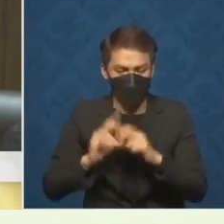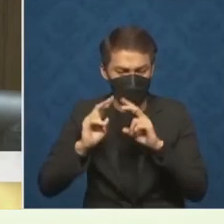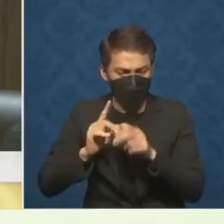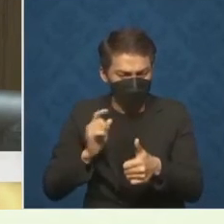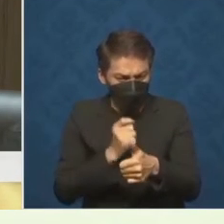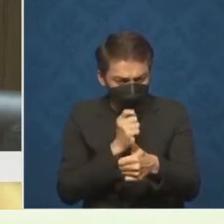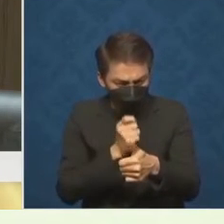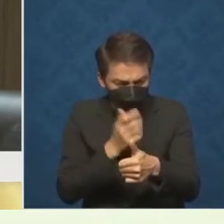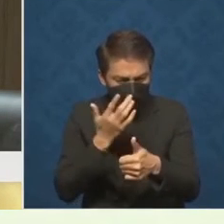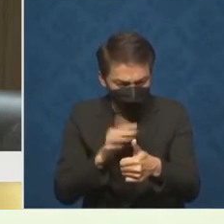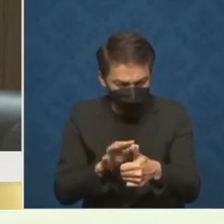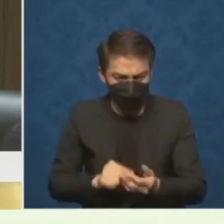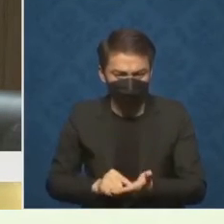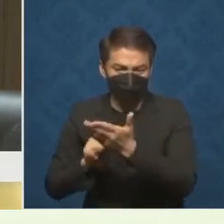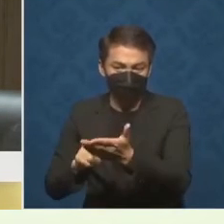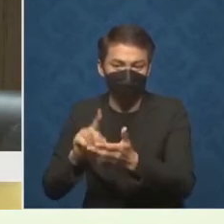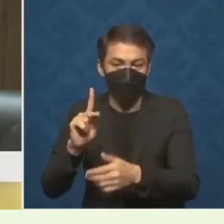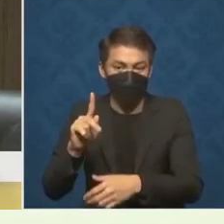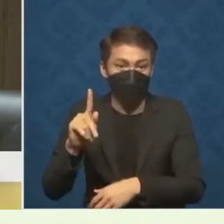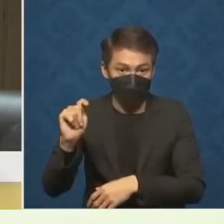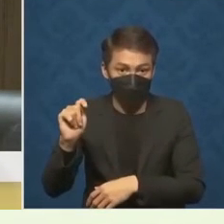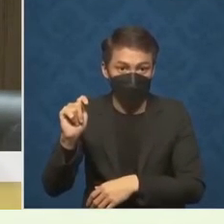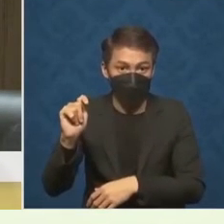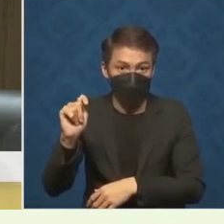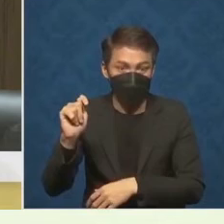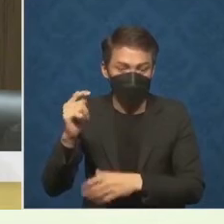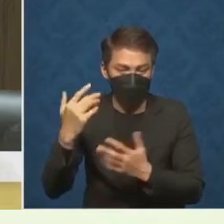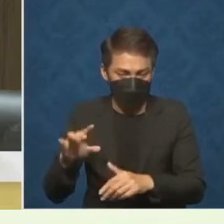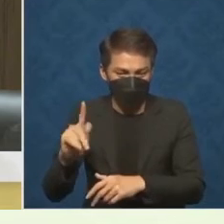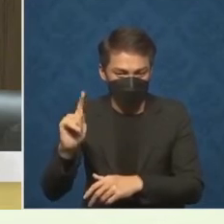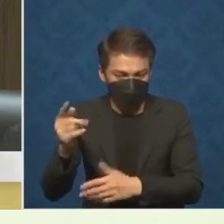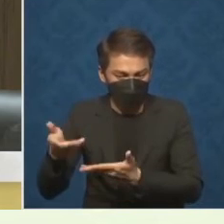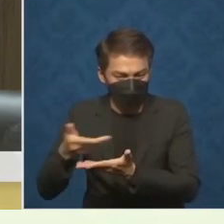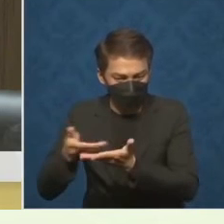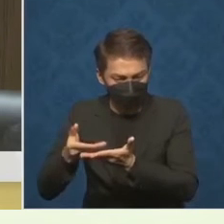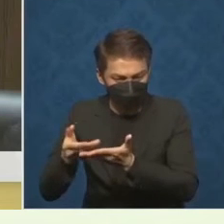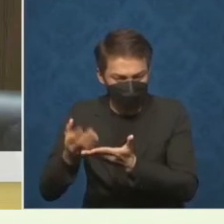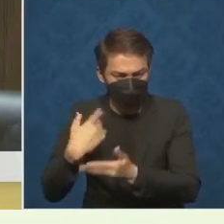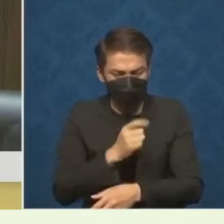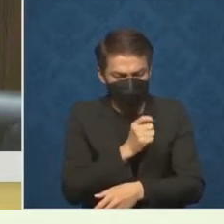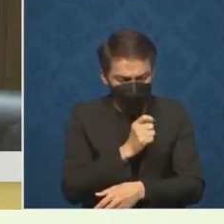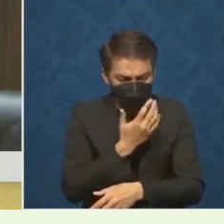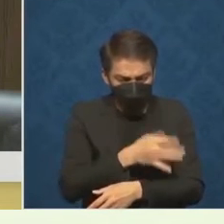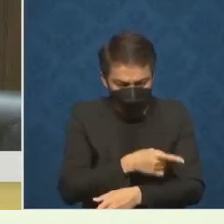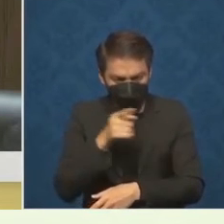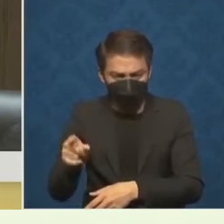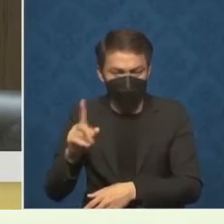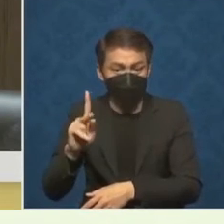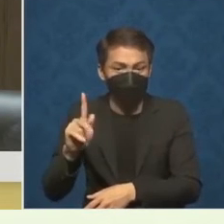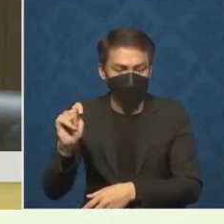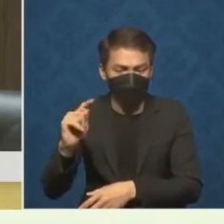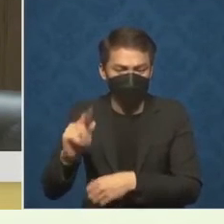าอยู่ในมือกกต.สอบสวนความจริงตำรวจสอบสวนเสร็จแล้วมาอยู่ในมือกกต.อีก1ปีเสร็จจึ